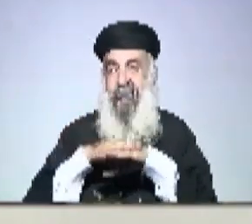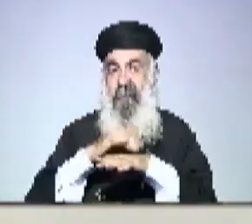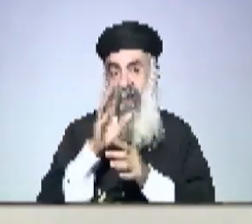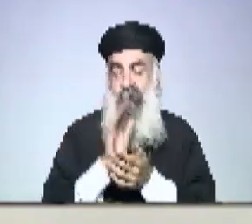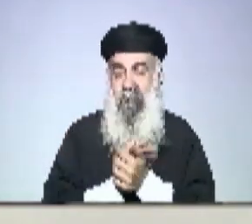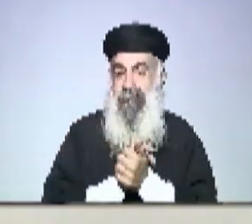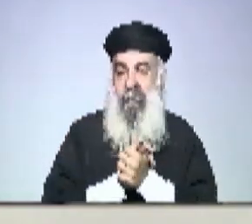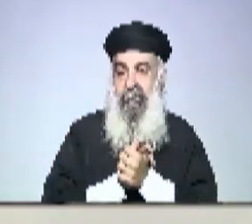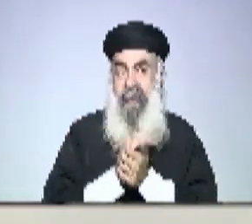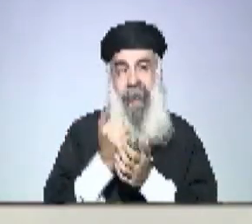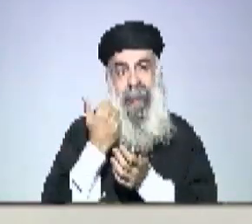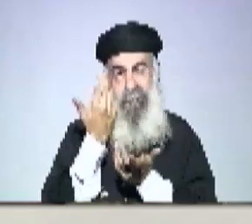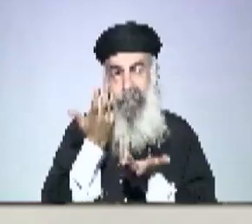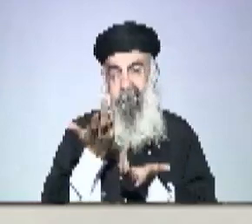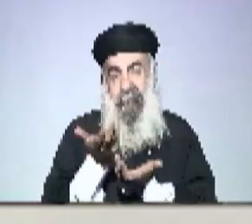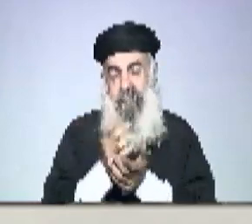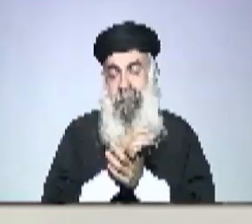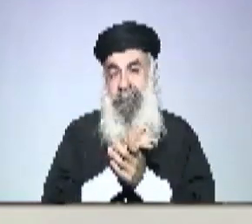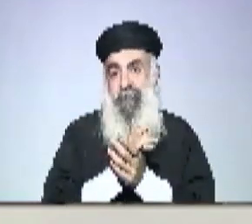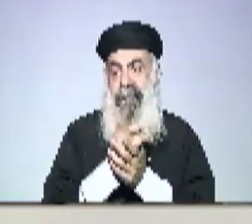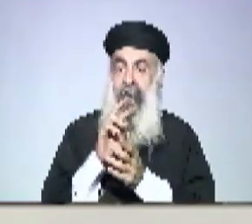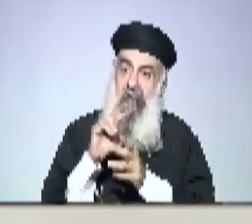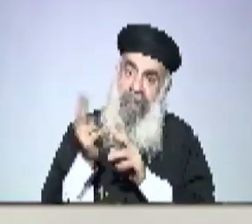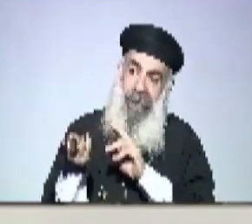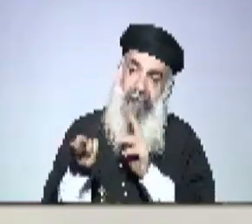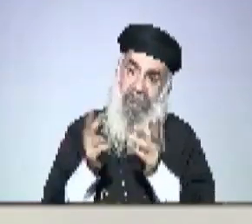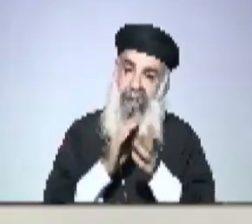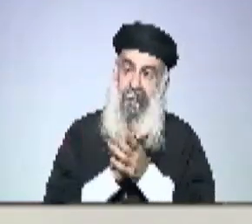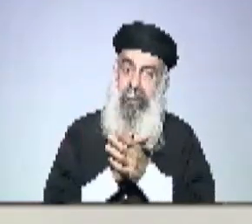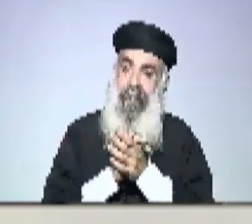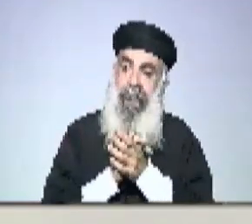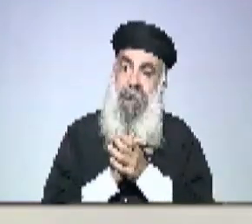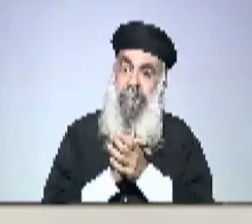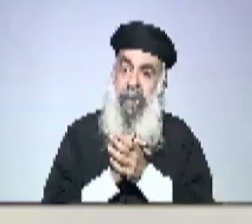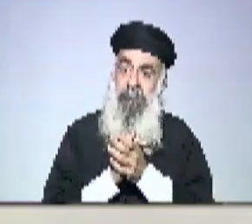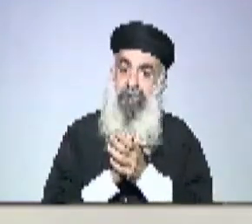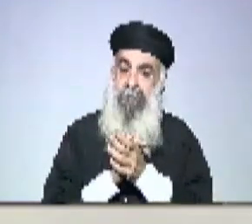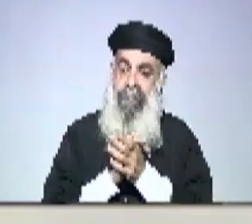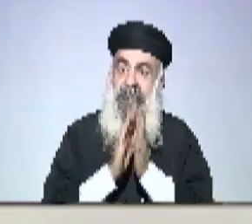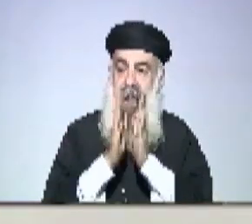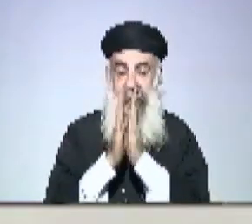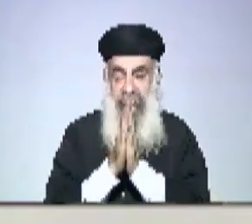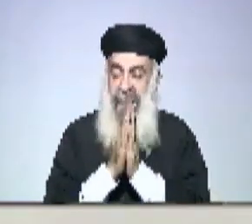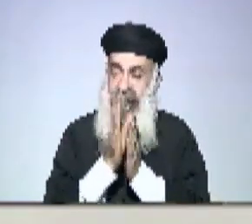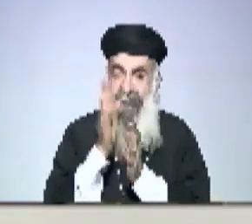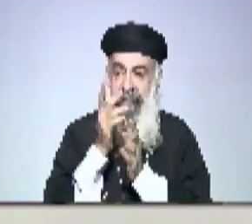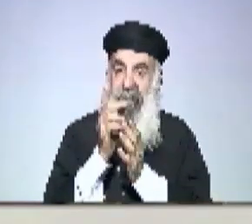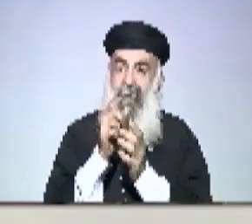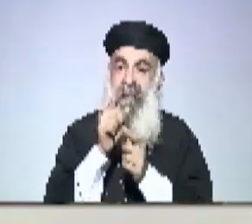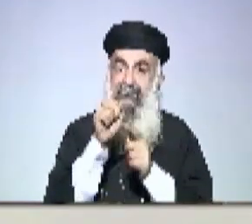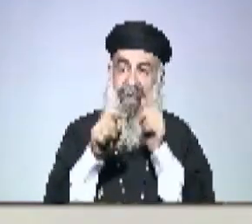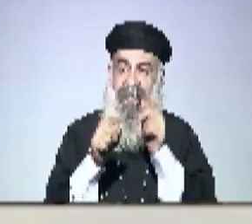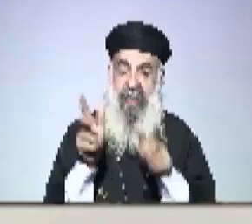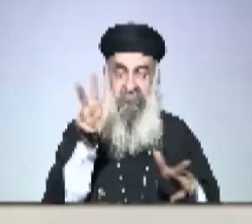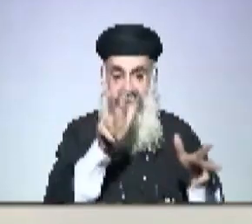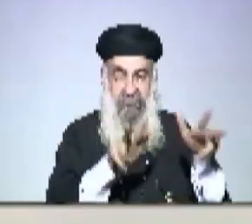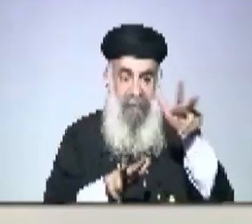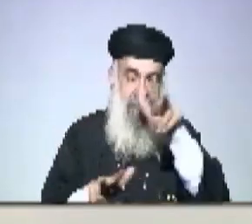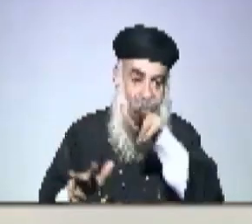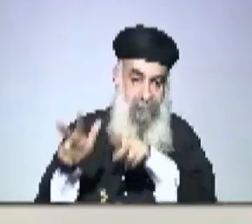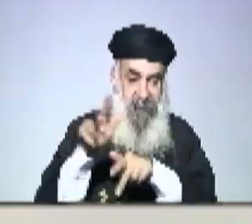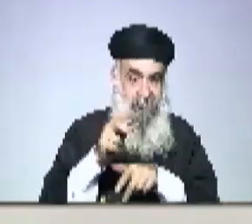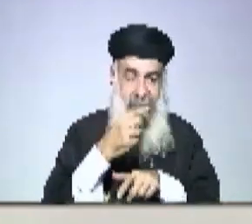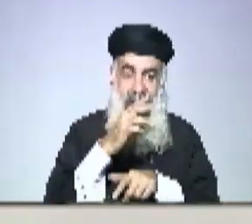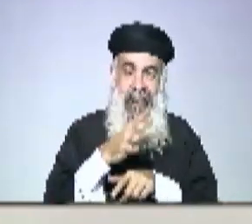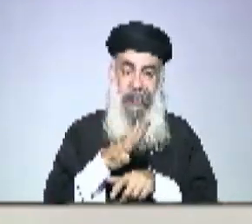خدمته طبعا بغض النظر عن الناس سامحوني بقى في التعبير النصابين اللي بييجوا يلفوا حوالين